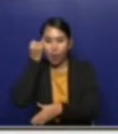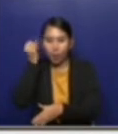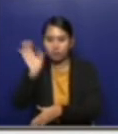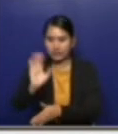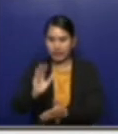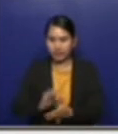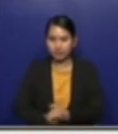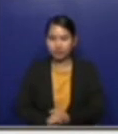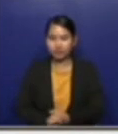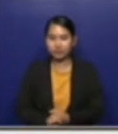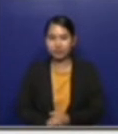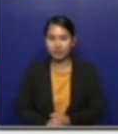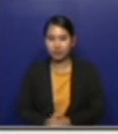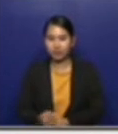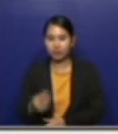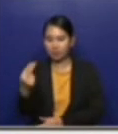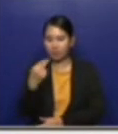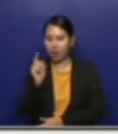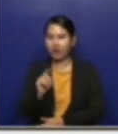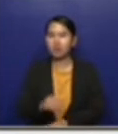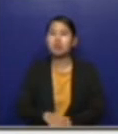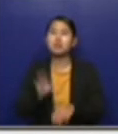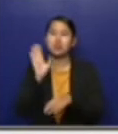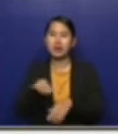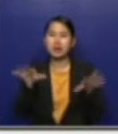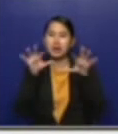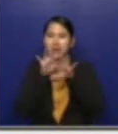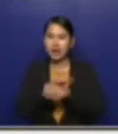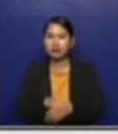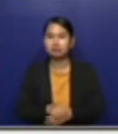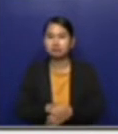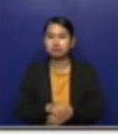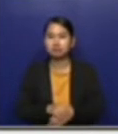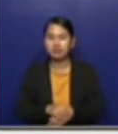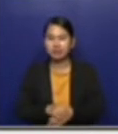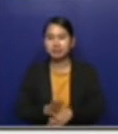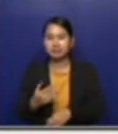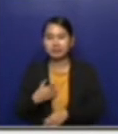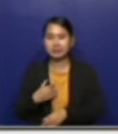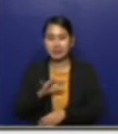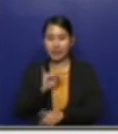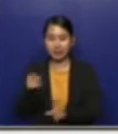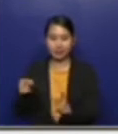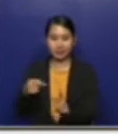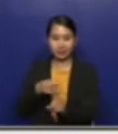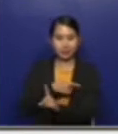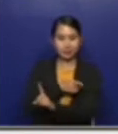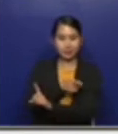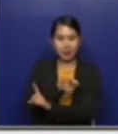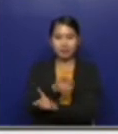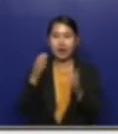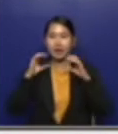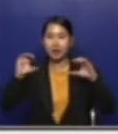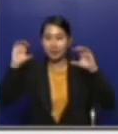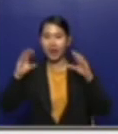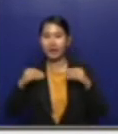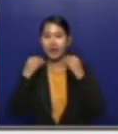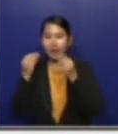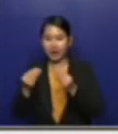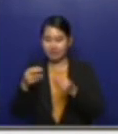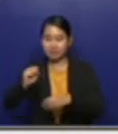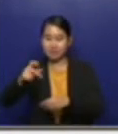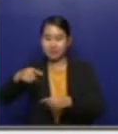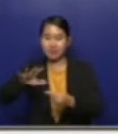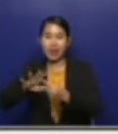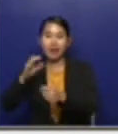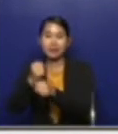มองว่าคุณทำเพื่อเป็นพิธีกรรมคุณเบี่ยงประเด็นรัฐบาลโยนมาให้สภาแต่รัฐ